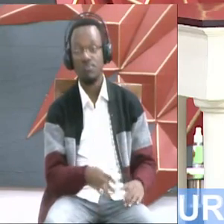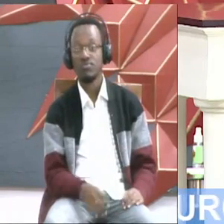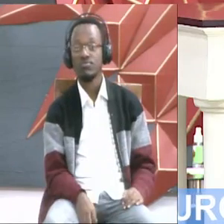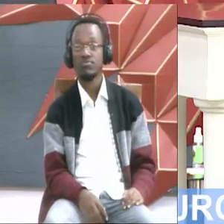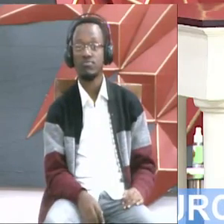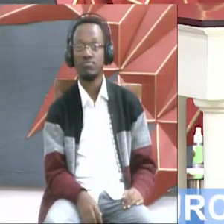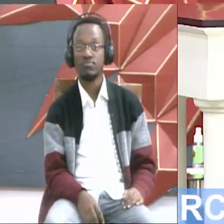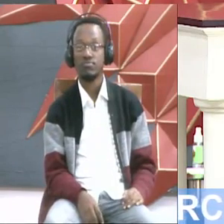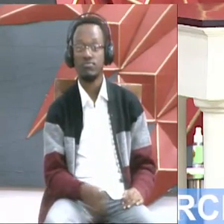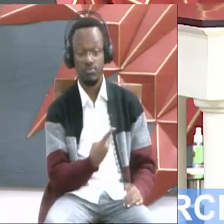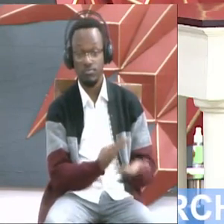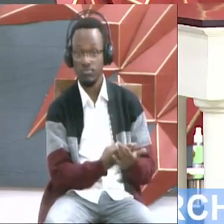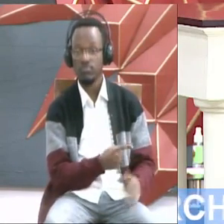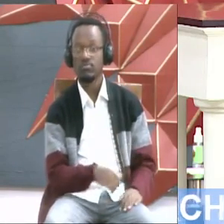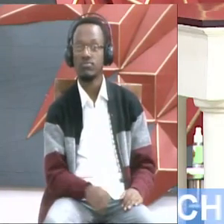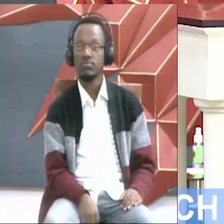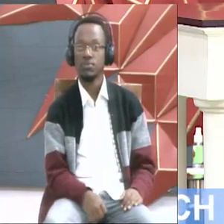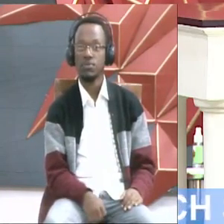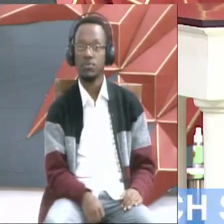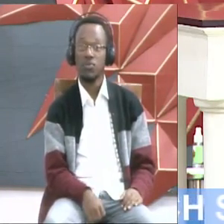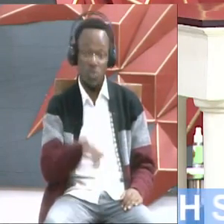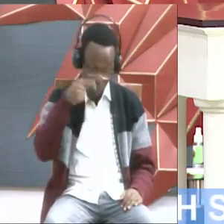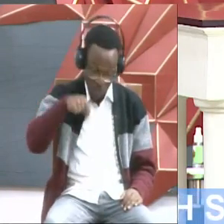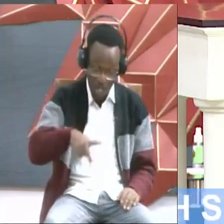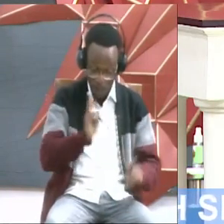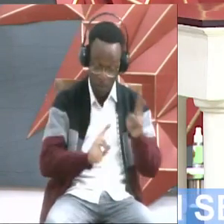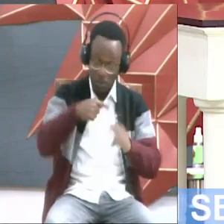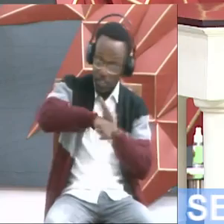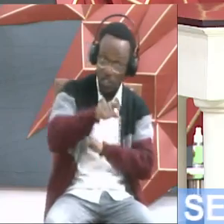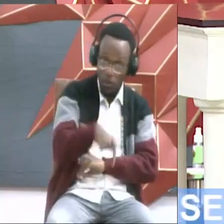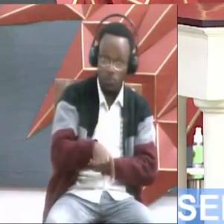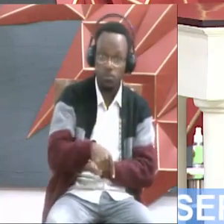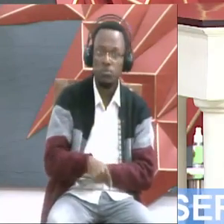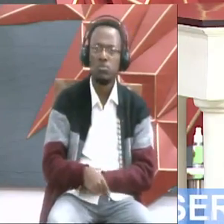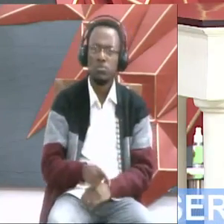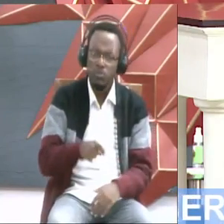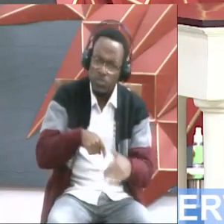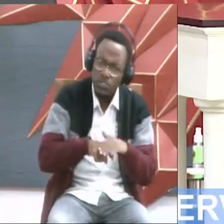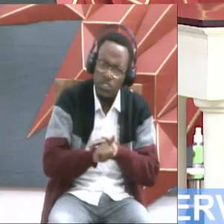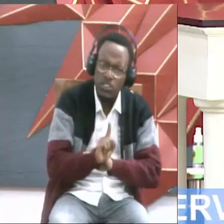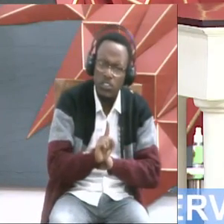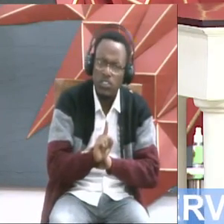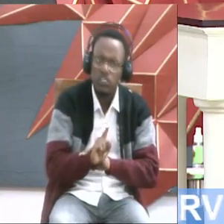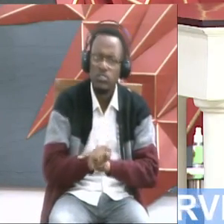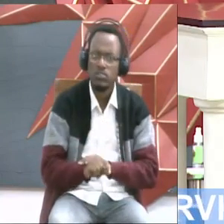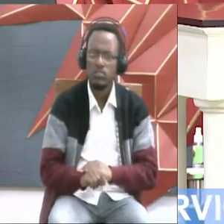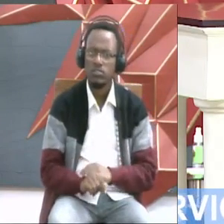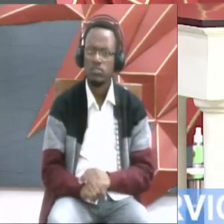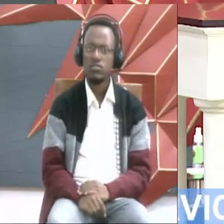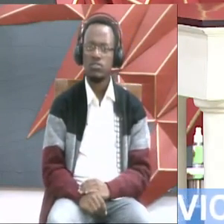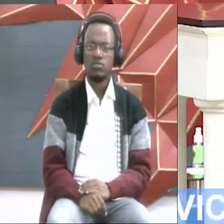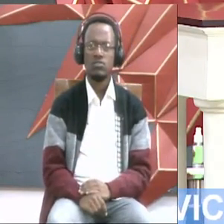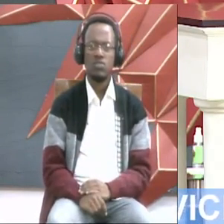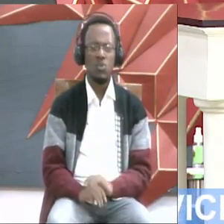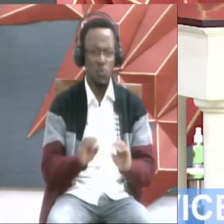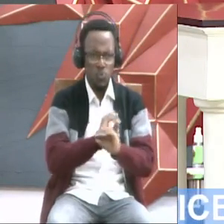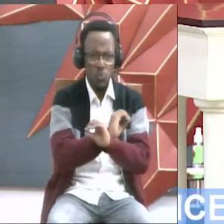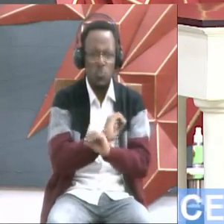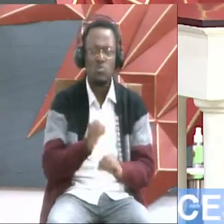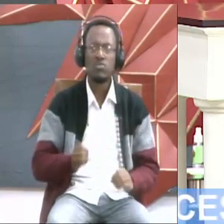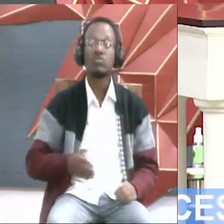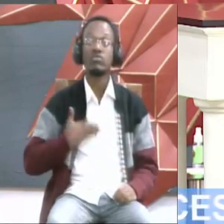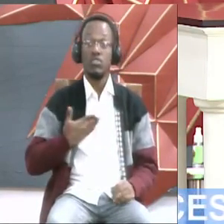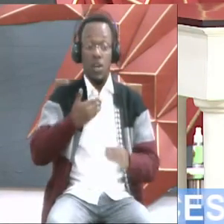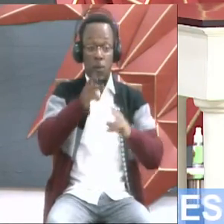arabohwa. Il est savango abinjira binjire biyubaye entre qu'il puisse entrer heureux abinjiranye